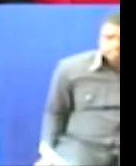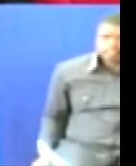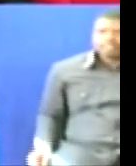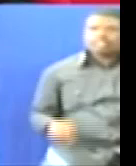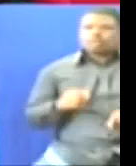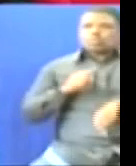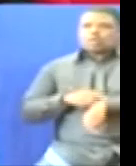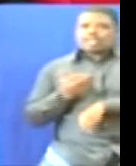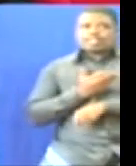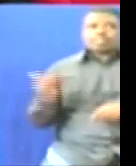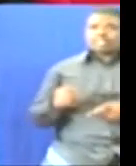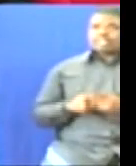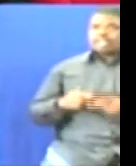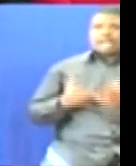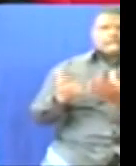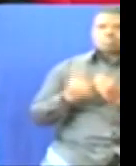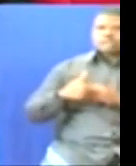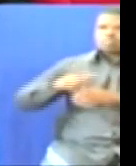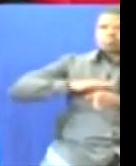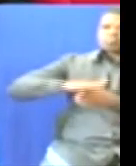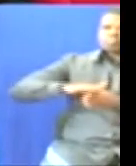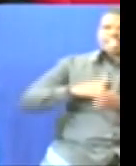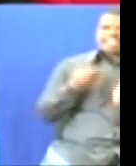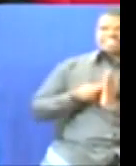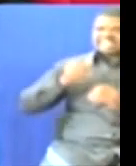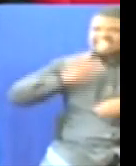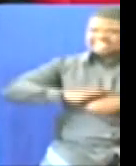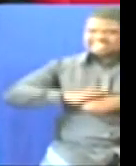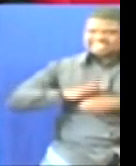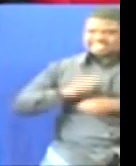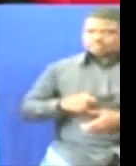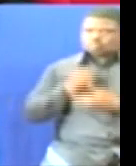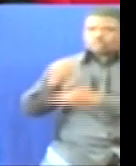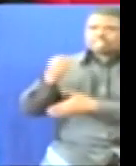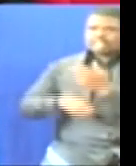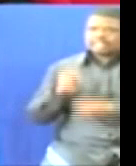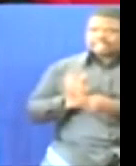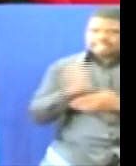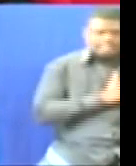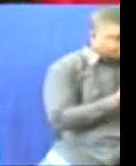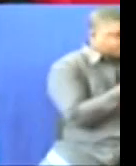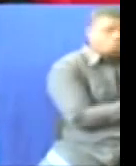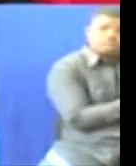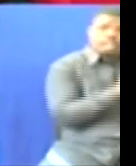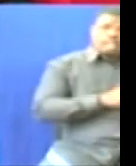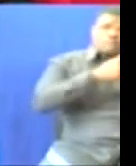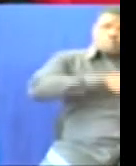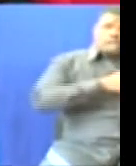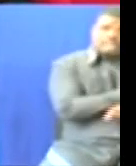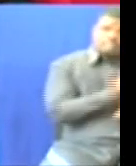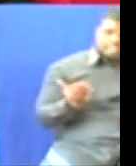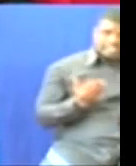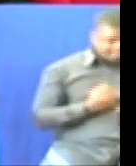wakati mwingine hatuhitaji kutumia fedha nyingi kuwekeza kwenye upande mmoja. Wakati mwingine tunaweza